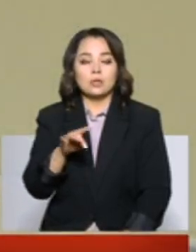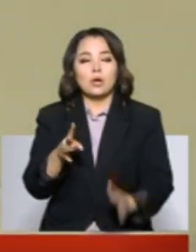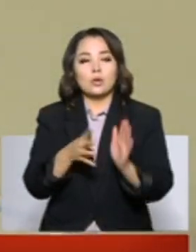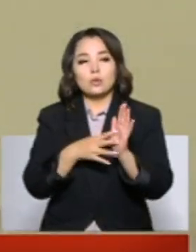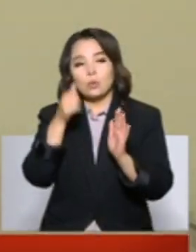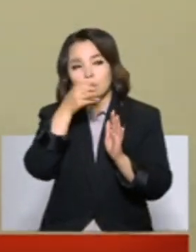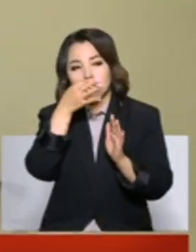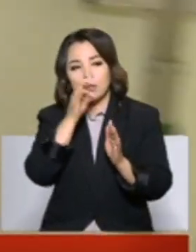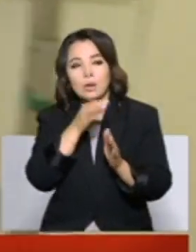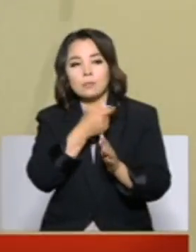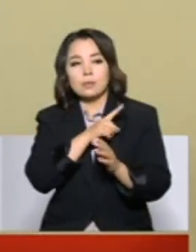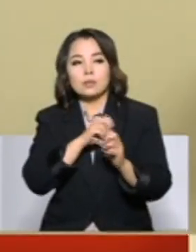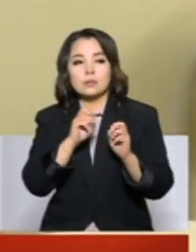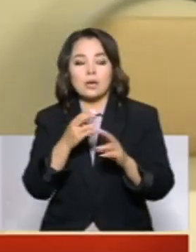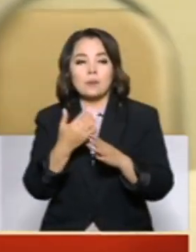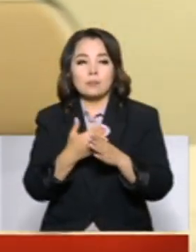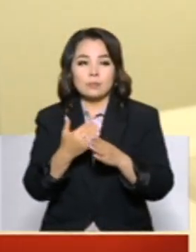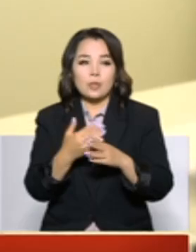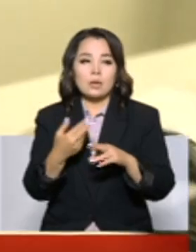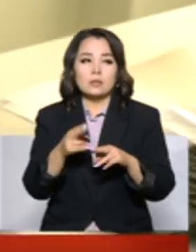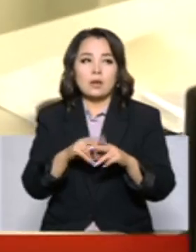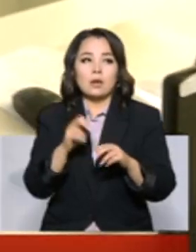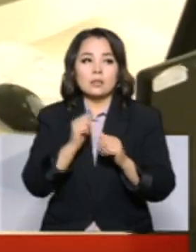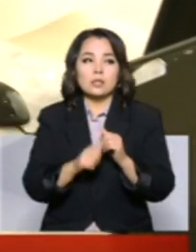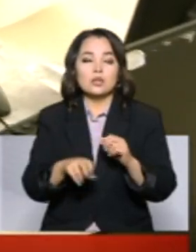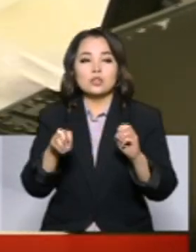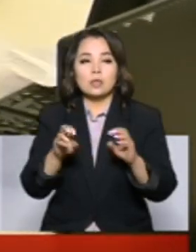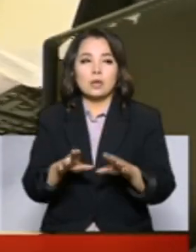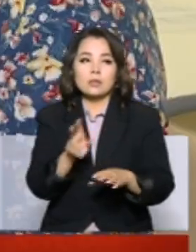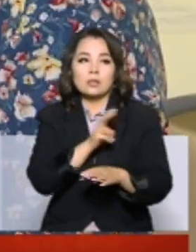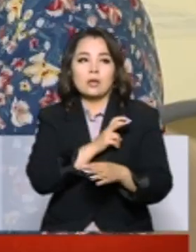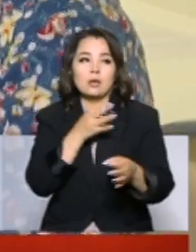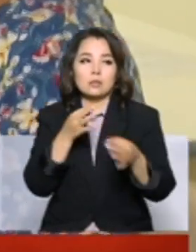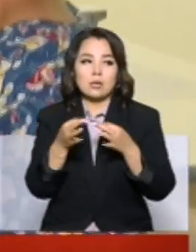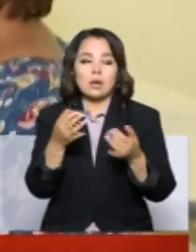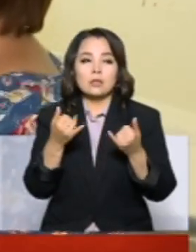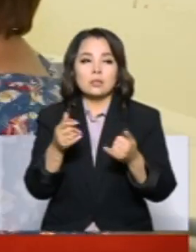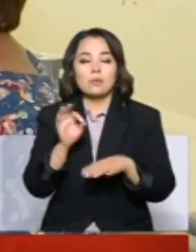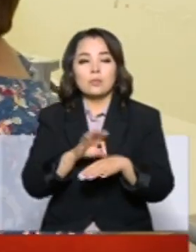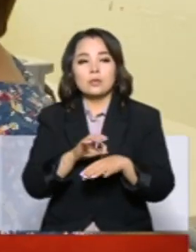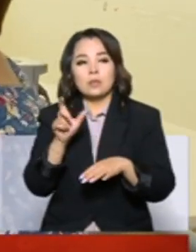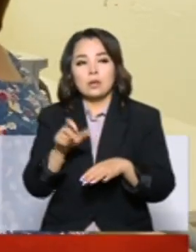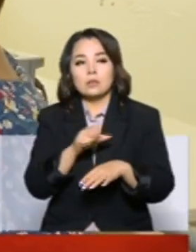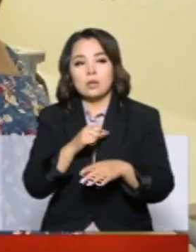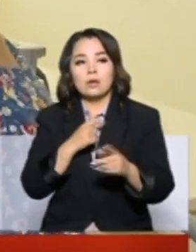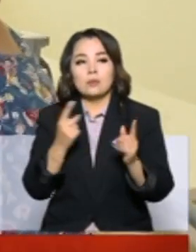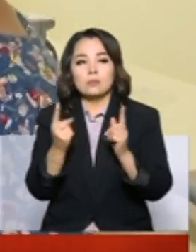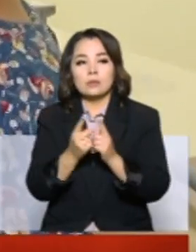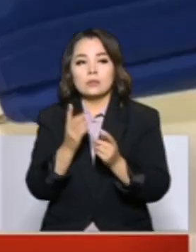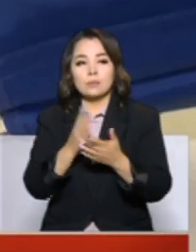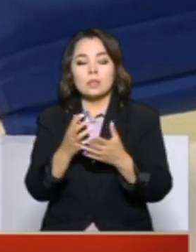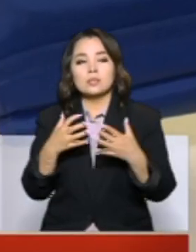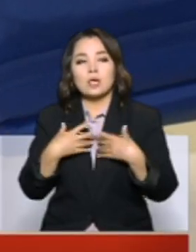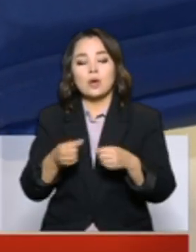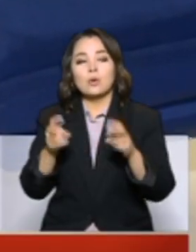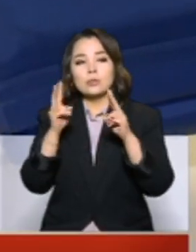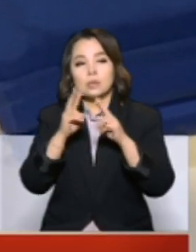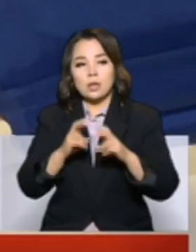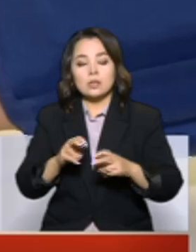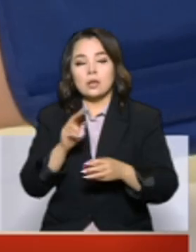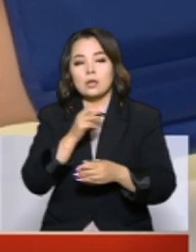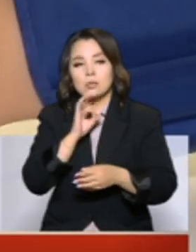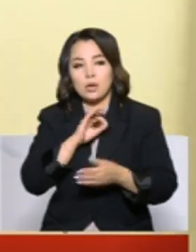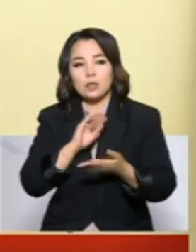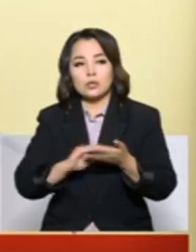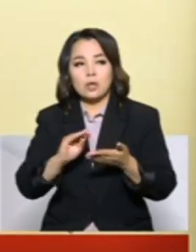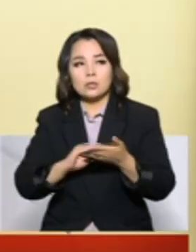жылдық тәжірибесі бар мергер. Бұған дейін әр шешімін дәрігермен келісетін ол енді науқасты өзі қабылдап жүр. Денсаулығын тексеріп, дәрі жазып